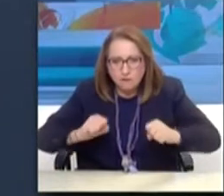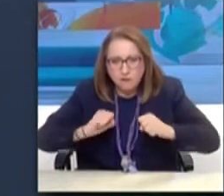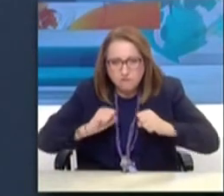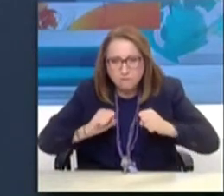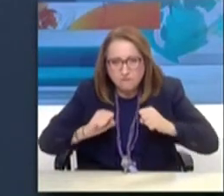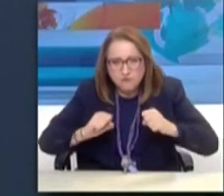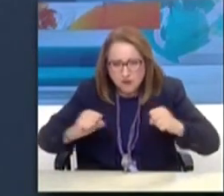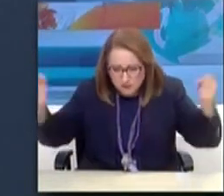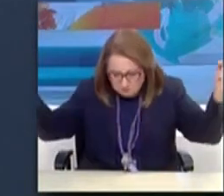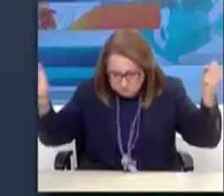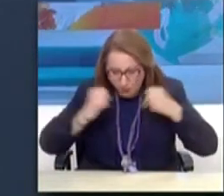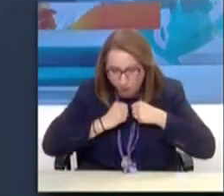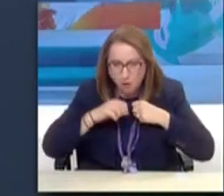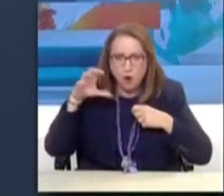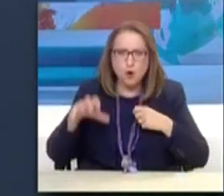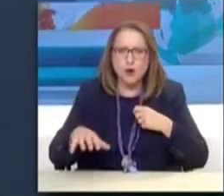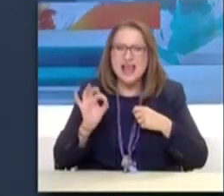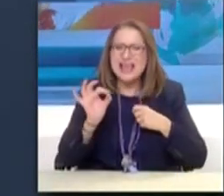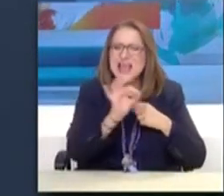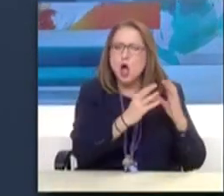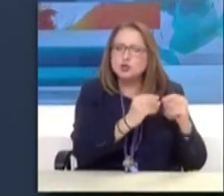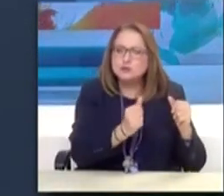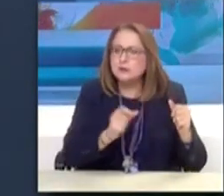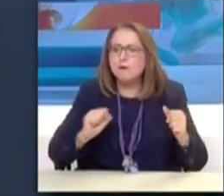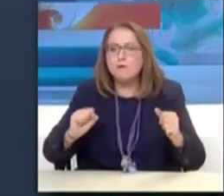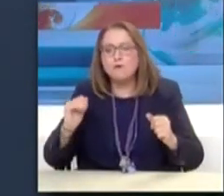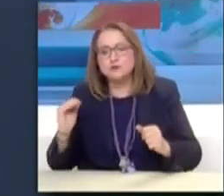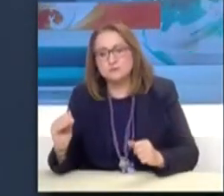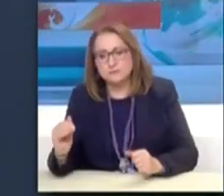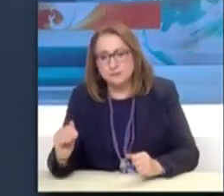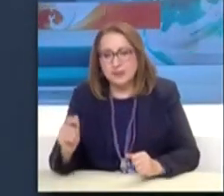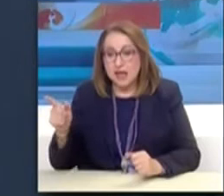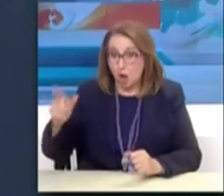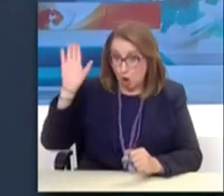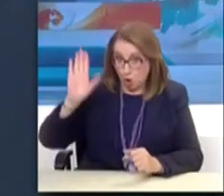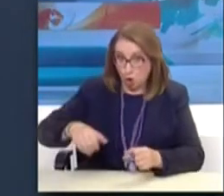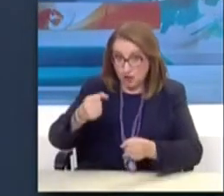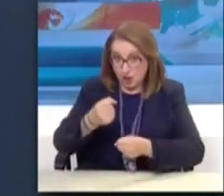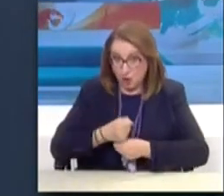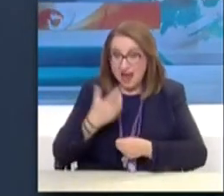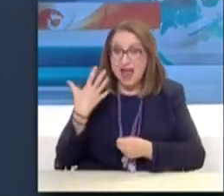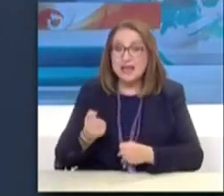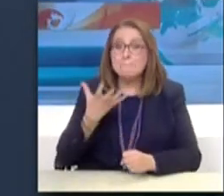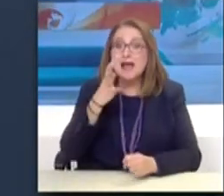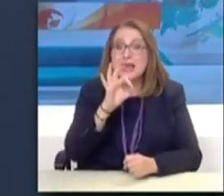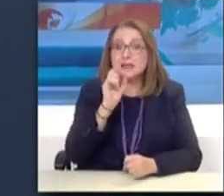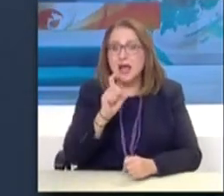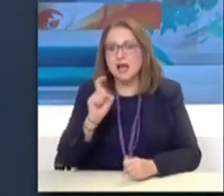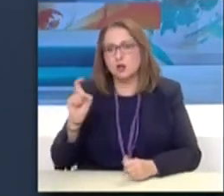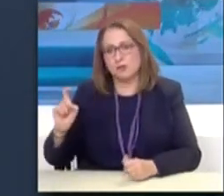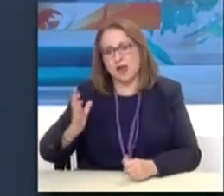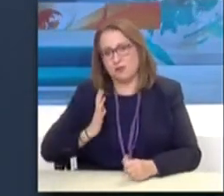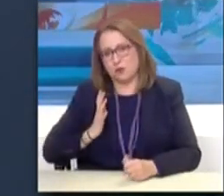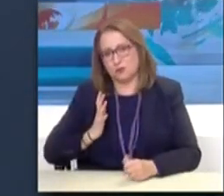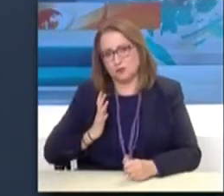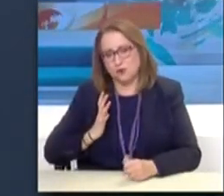έχει μικρότερη γεωγραφική επιφάνεια από την Ελλάδα και 50 εκατομμύρια ανθρώπους πληθυσμό. Ως εκ τούτου, έχει